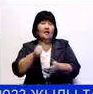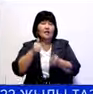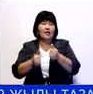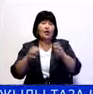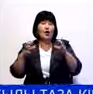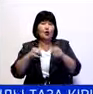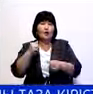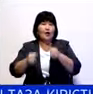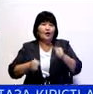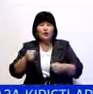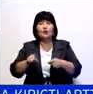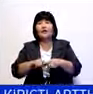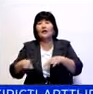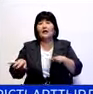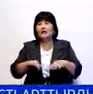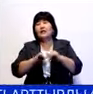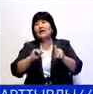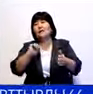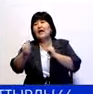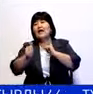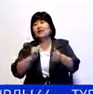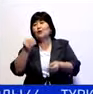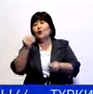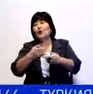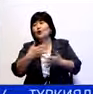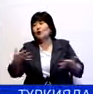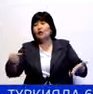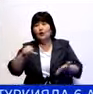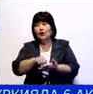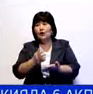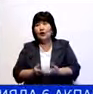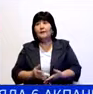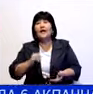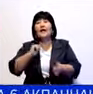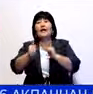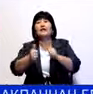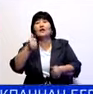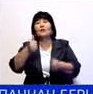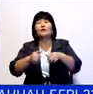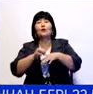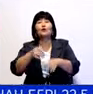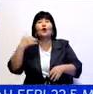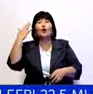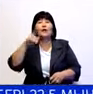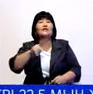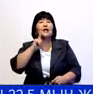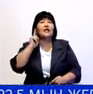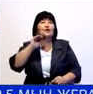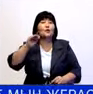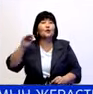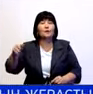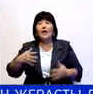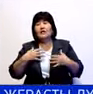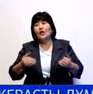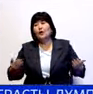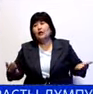алып жүгіруден, қимыл қозғалысты дамытатын эстафеталық ойын түрлерінен тұрды. Эстафеталық сайысты өткізу мақсатымыз жасөспірімдер арасында салауатты